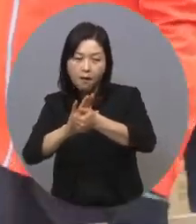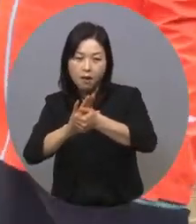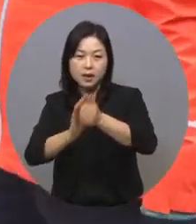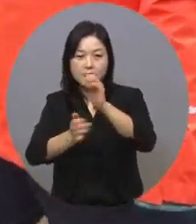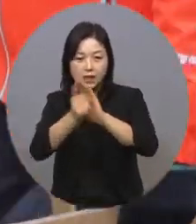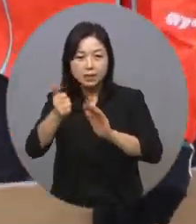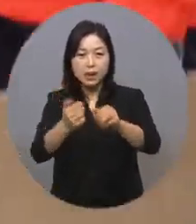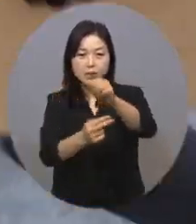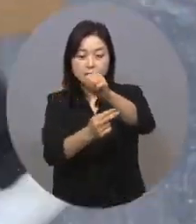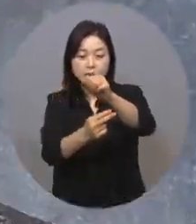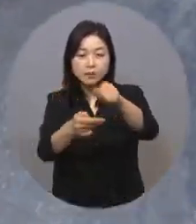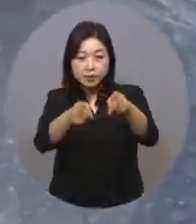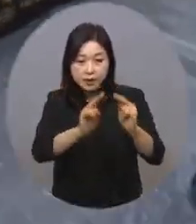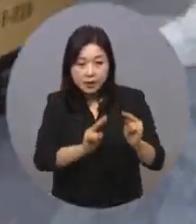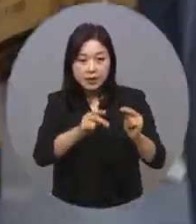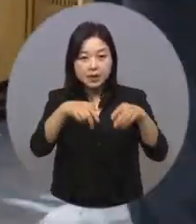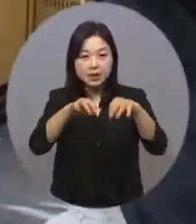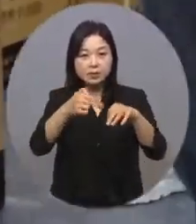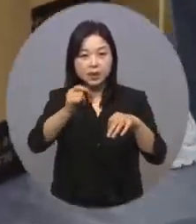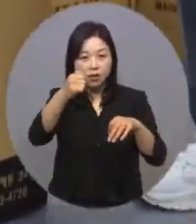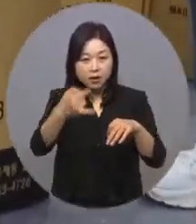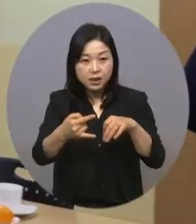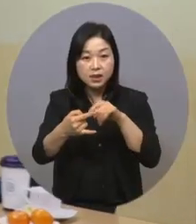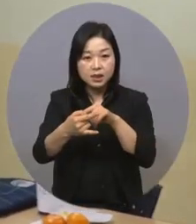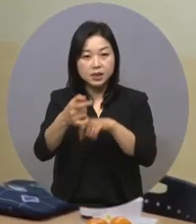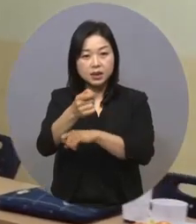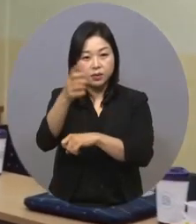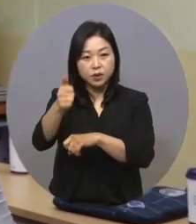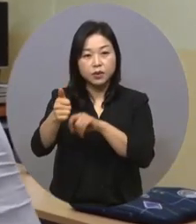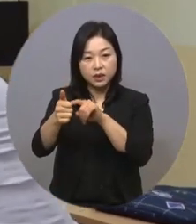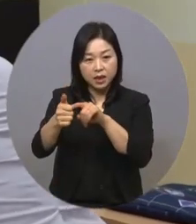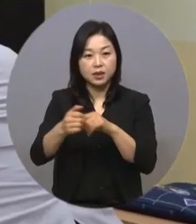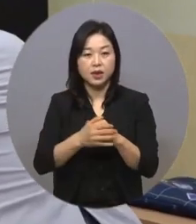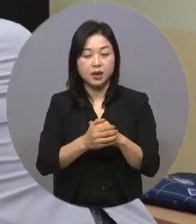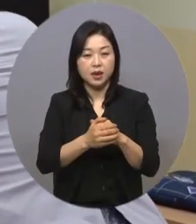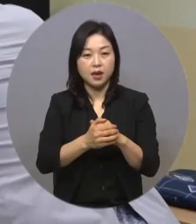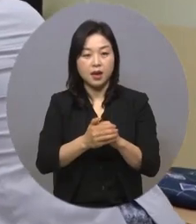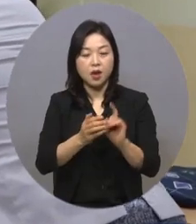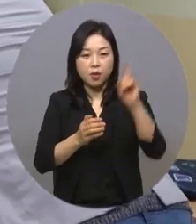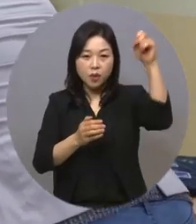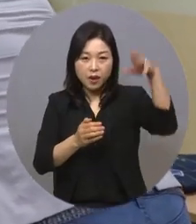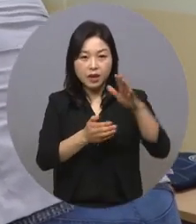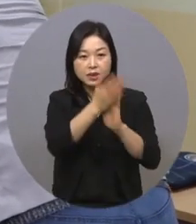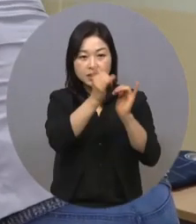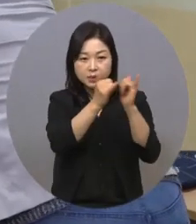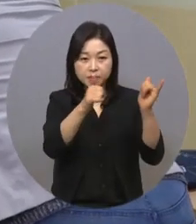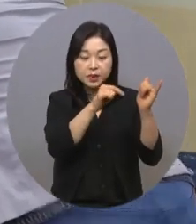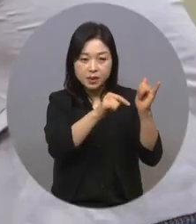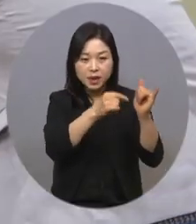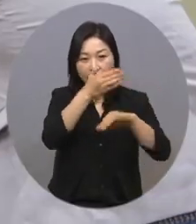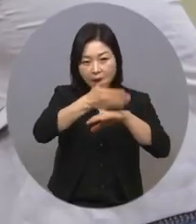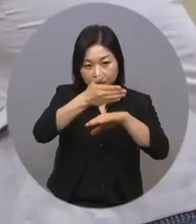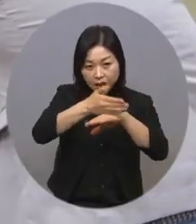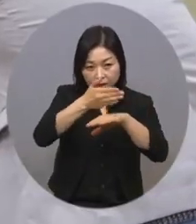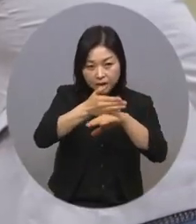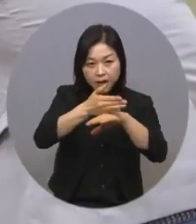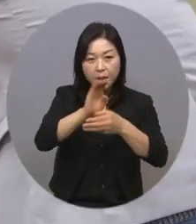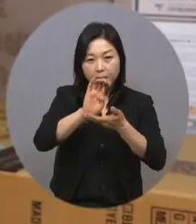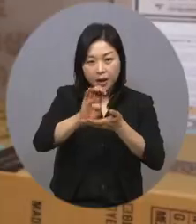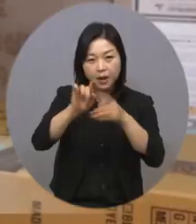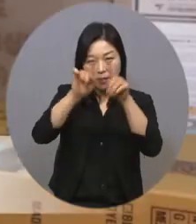희망브릿지 김정희 사무총장에게 고양시민들의 커다란 감사를 작은 폐에 담아 전달했습니다.